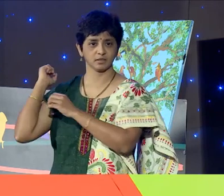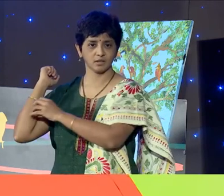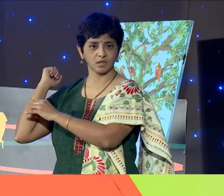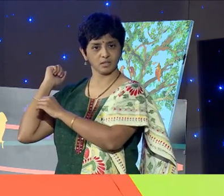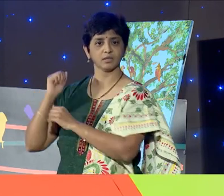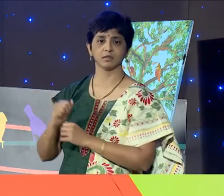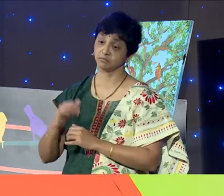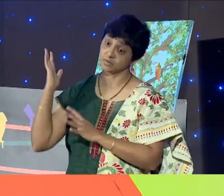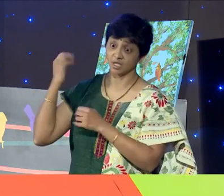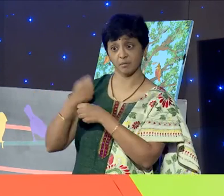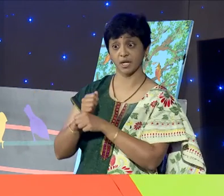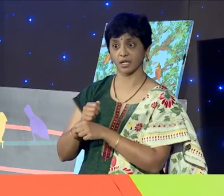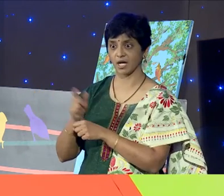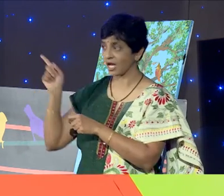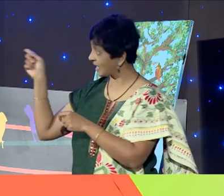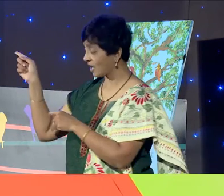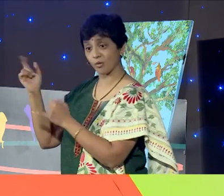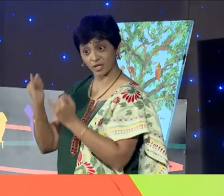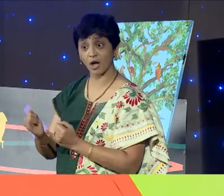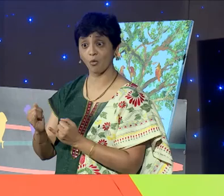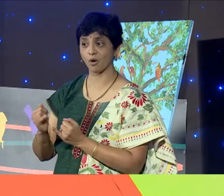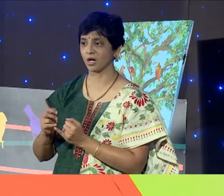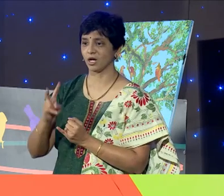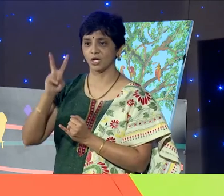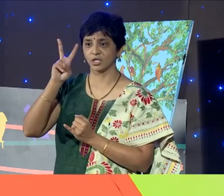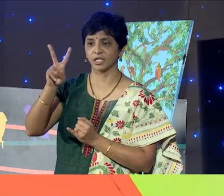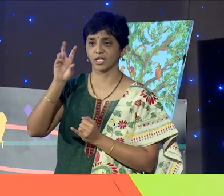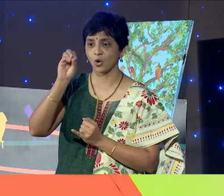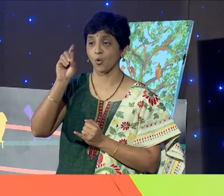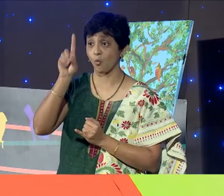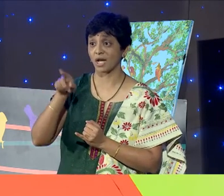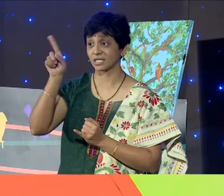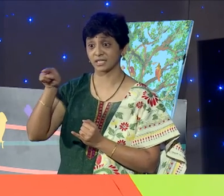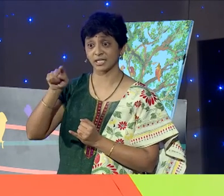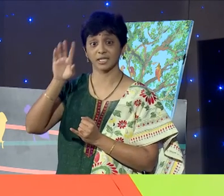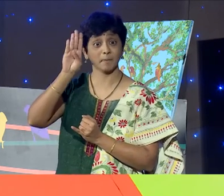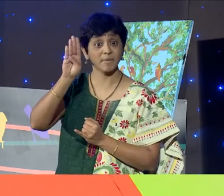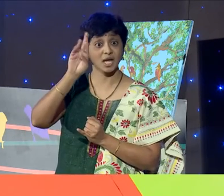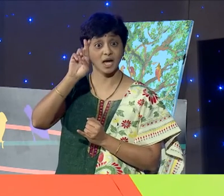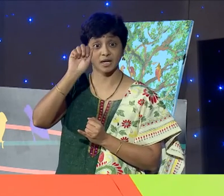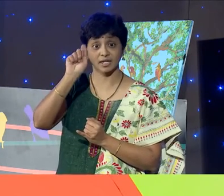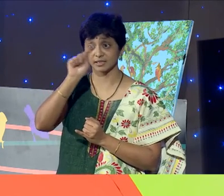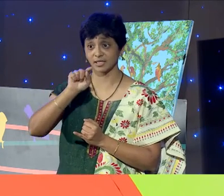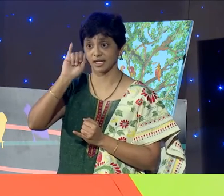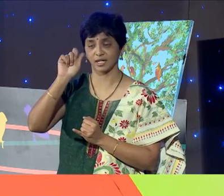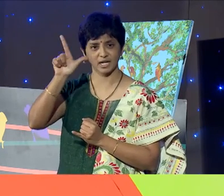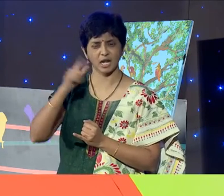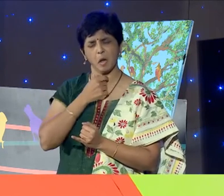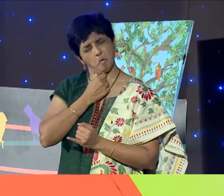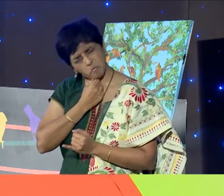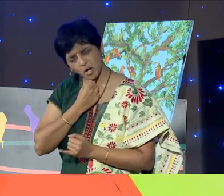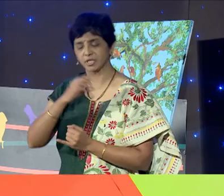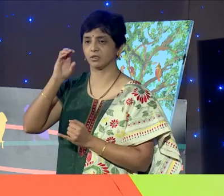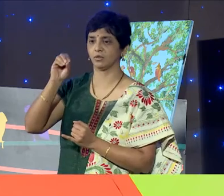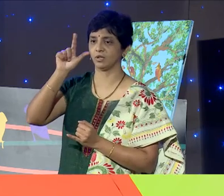कि 2016 का ब्राजील का गोल्ड मेडल मैंने बिल्कुल अपने देश के लिए लेके आना है। फैक्ट्री पे जहाँ पे मैं काम करता हूँ, मेरे टेबल